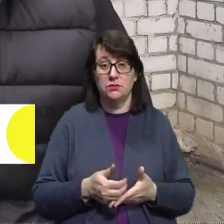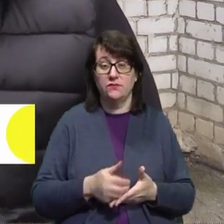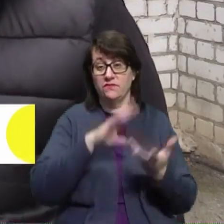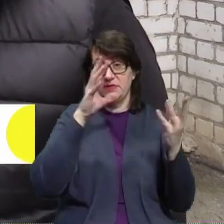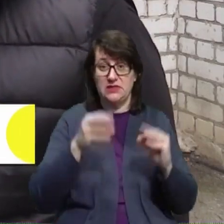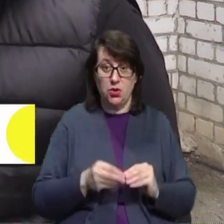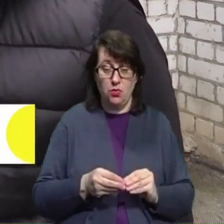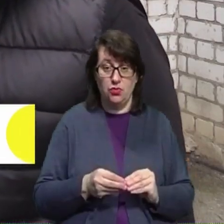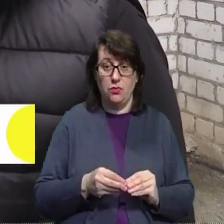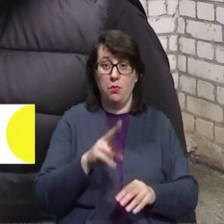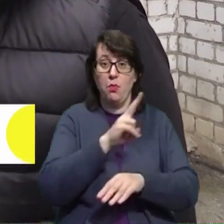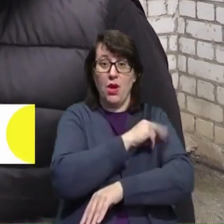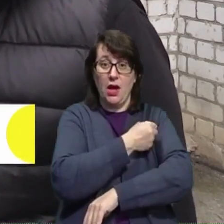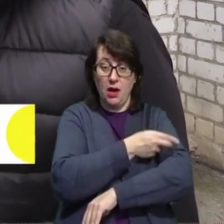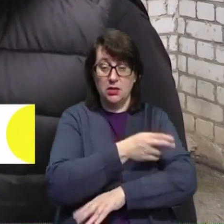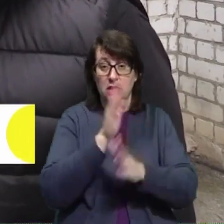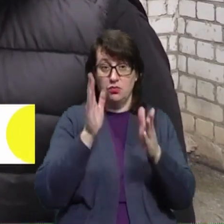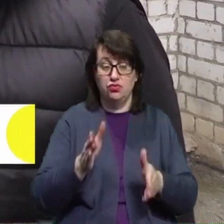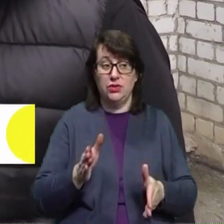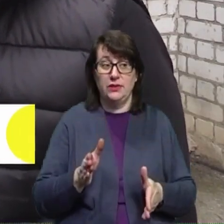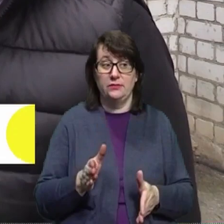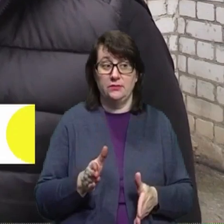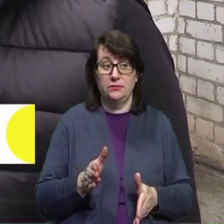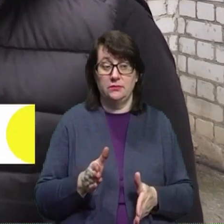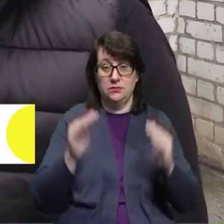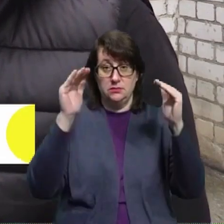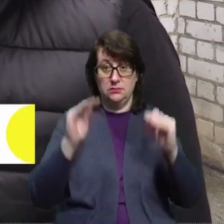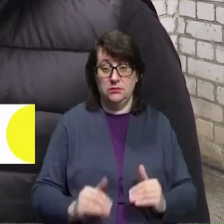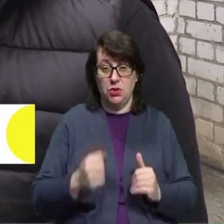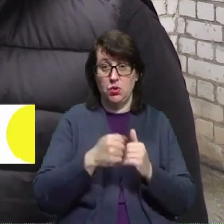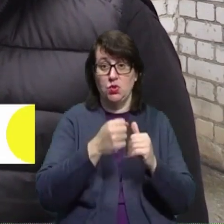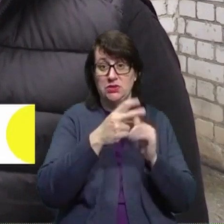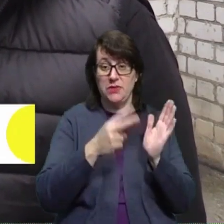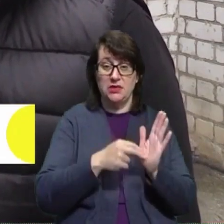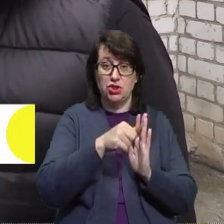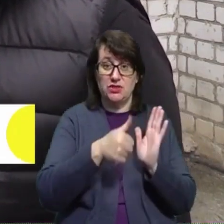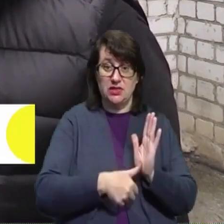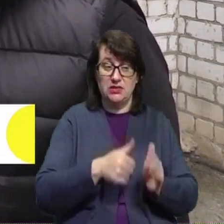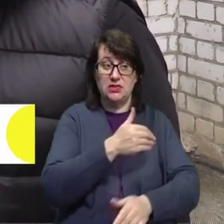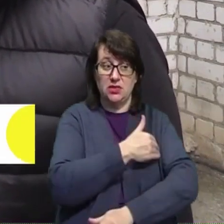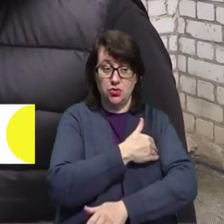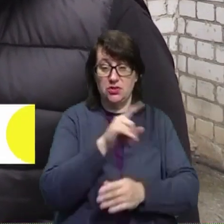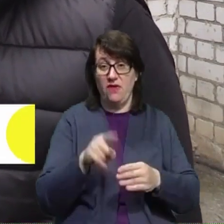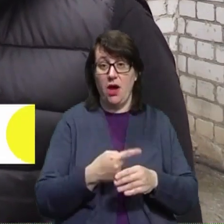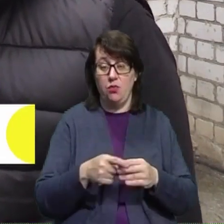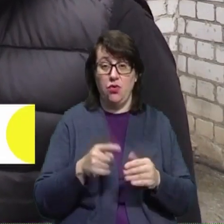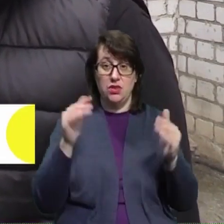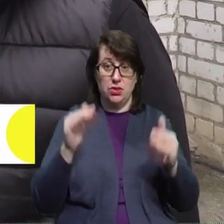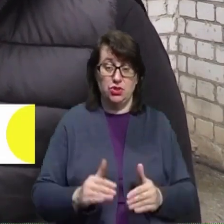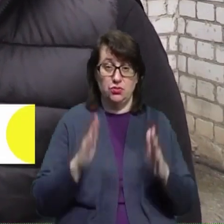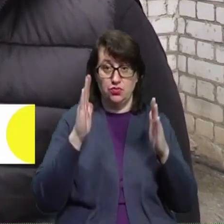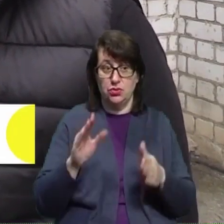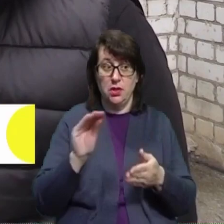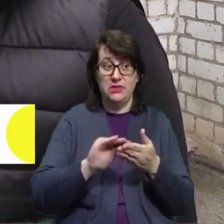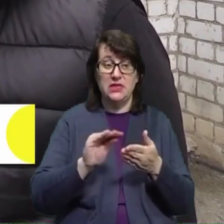в цілому по лікарні спаде до 17-16 градусів або нижче, будемо писати листа